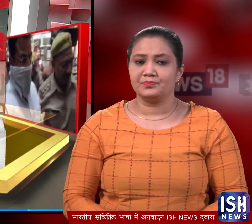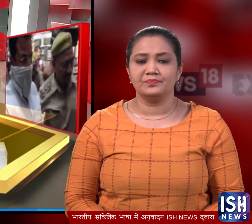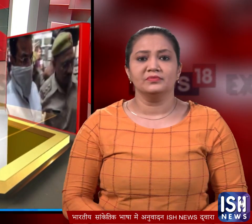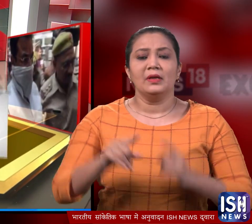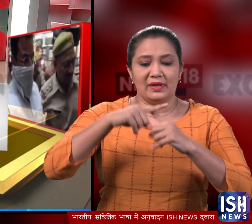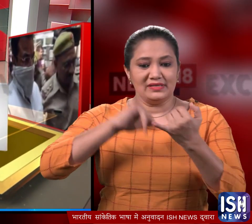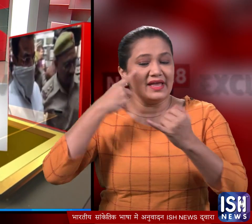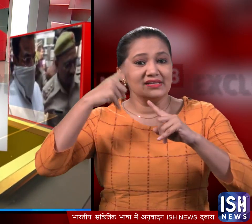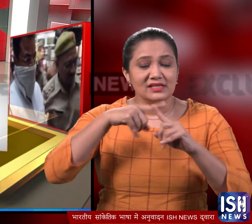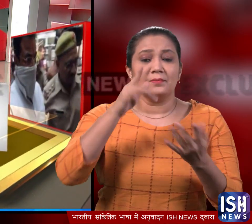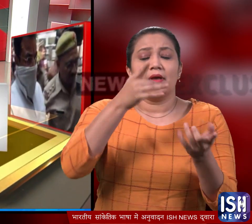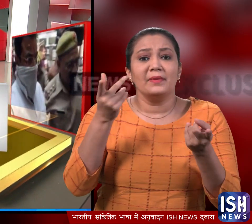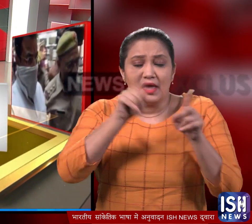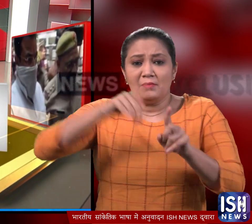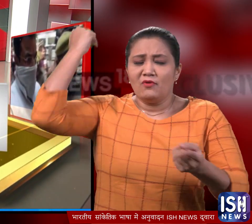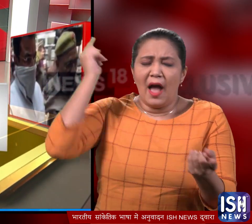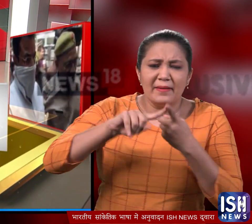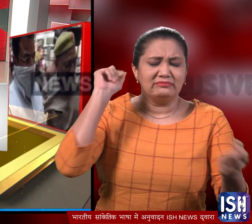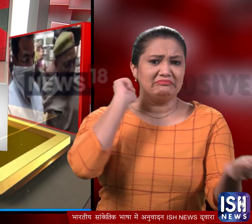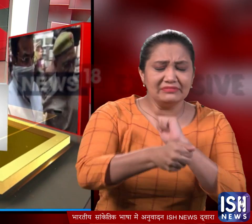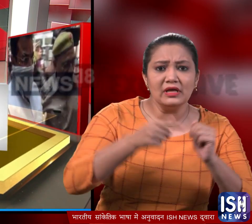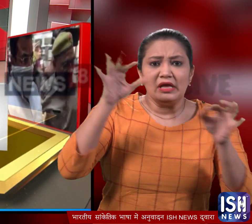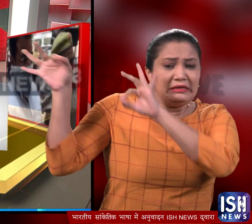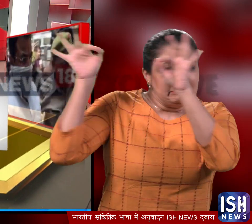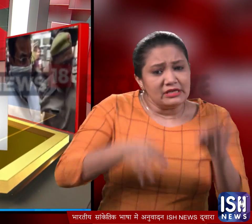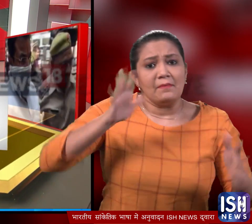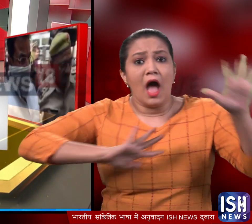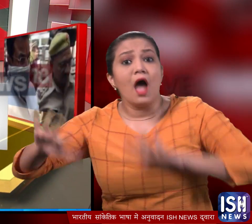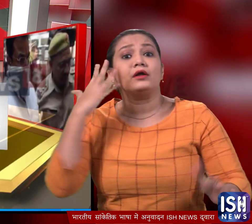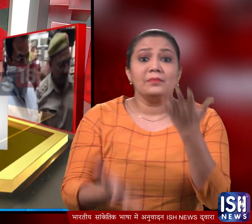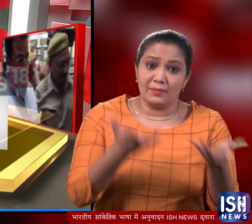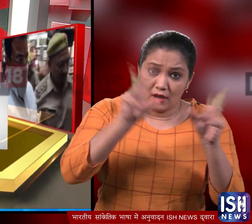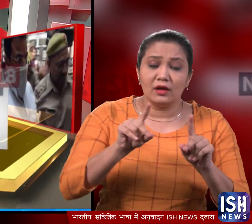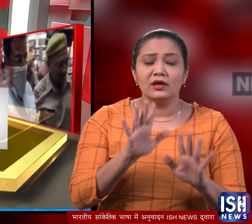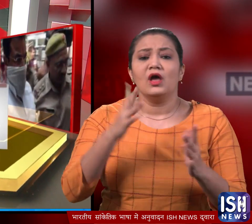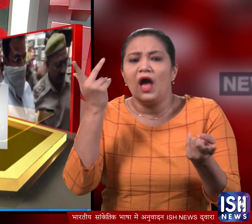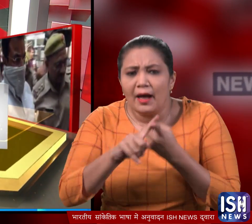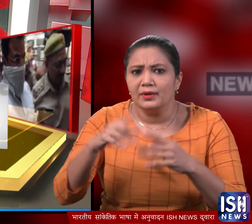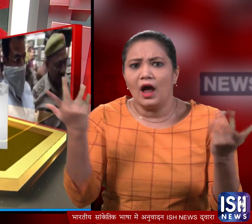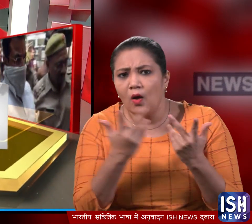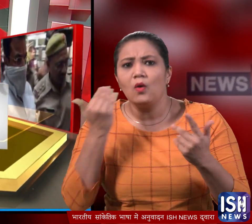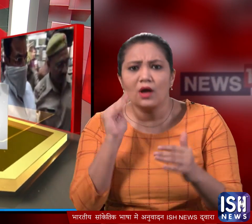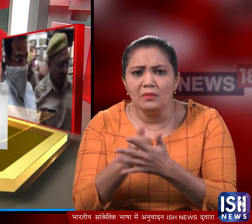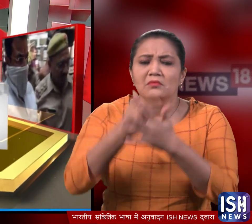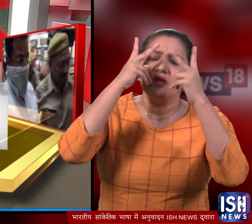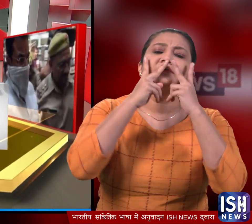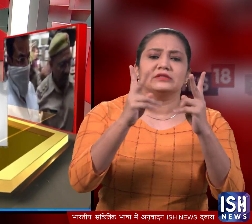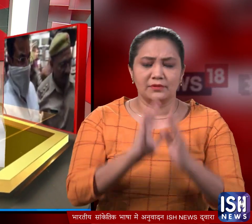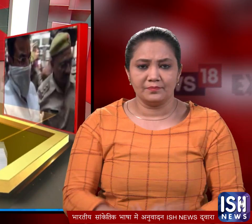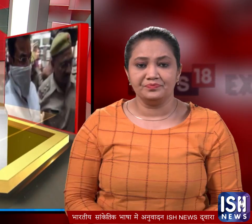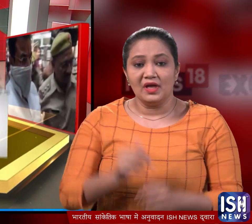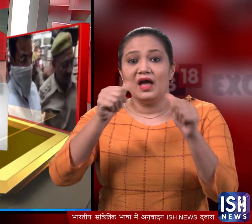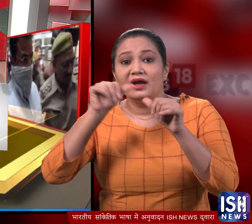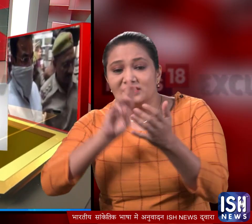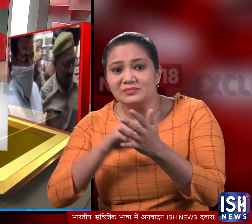खबर है कि SIT क्राइम सीन का रिकंस्ट्रक्शन कर सकती है, जिससे उसे यह पता चलेगा कि आखिर क्या और कैसे हुआ। खबर है कि पुलिस